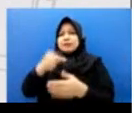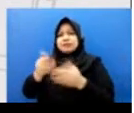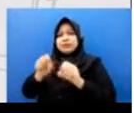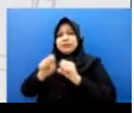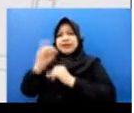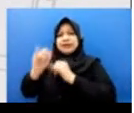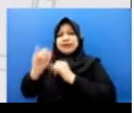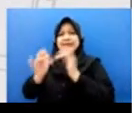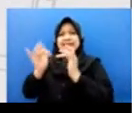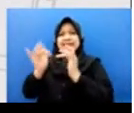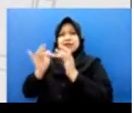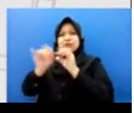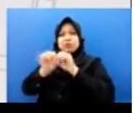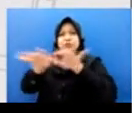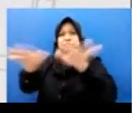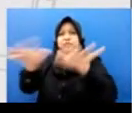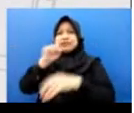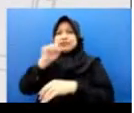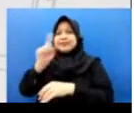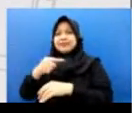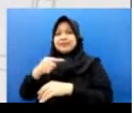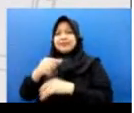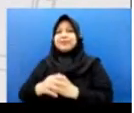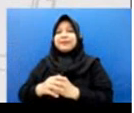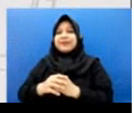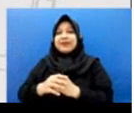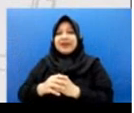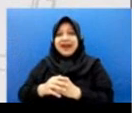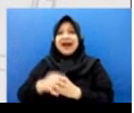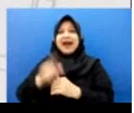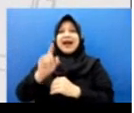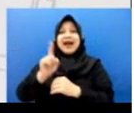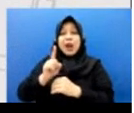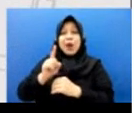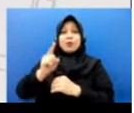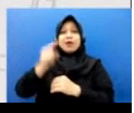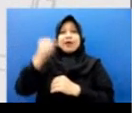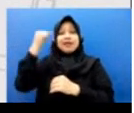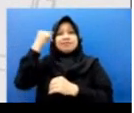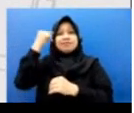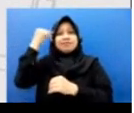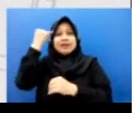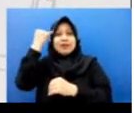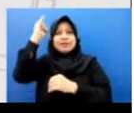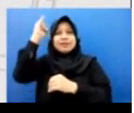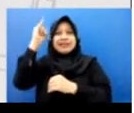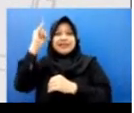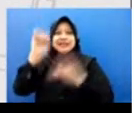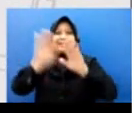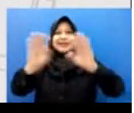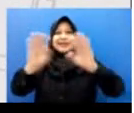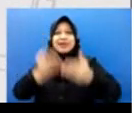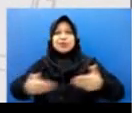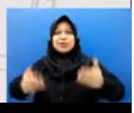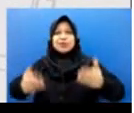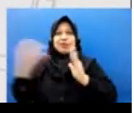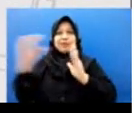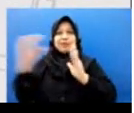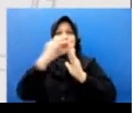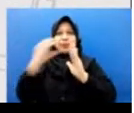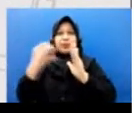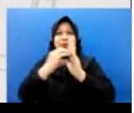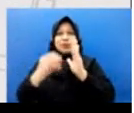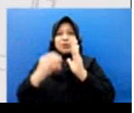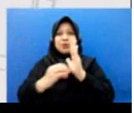opini orang-orang yang disampaikan melalui media sosial ini jadi sebegitu berlipat ganda tersebar di